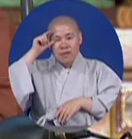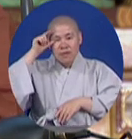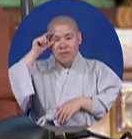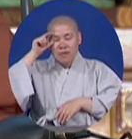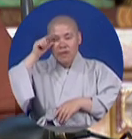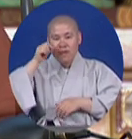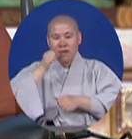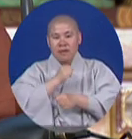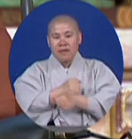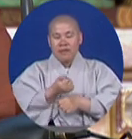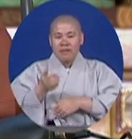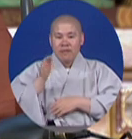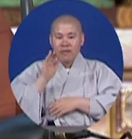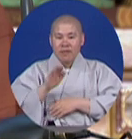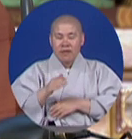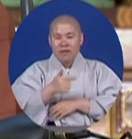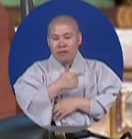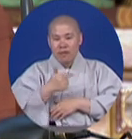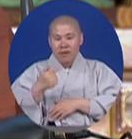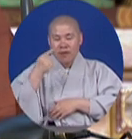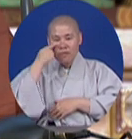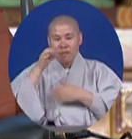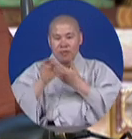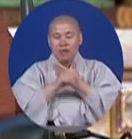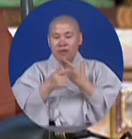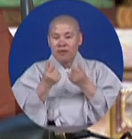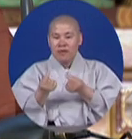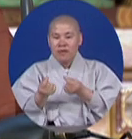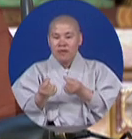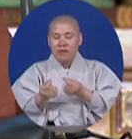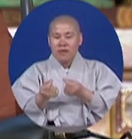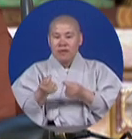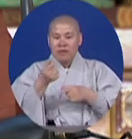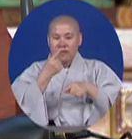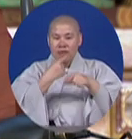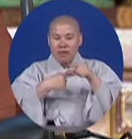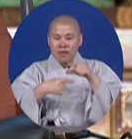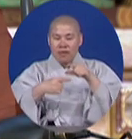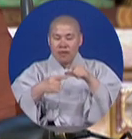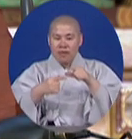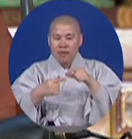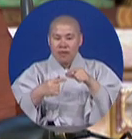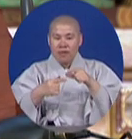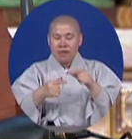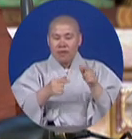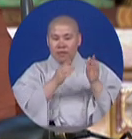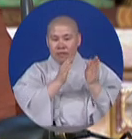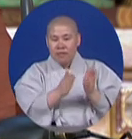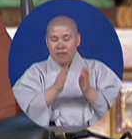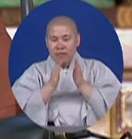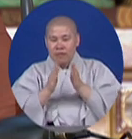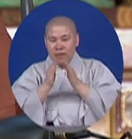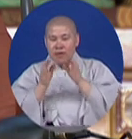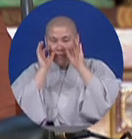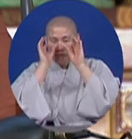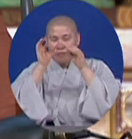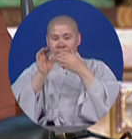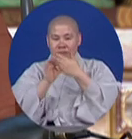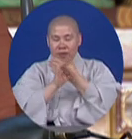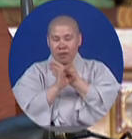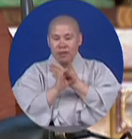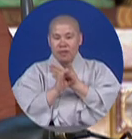이제 크게 보면 그렇고 이제 더 과정으로 이렇게 보면 이런